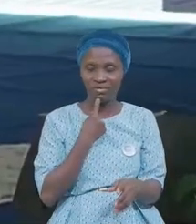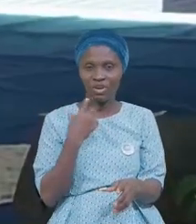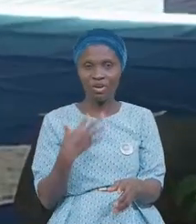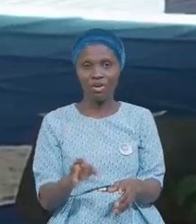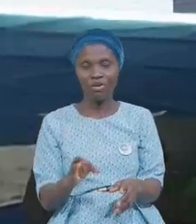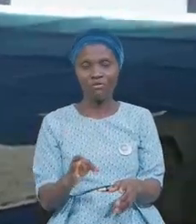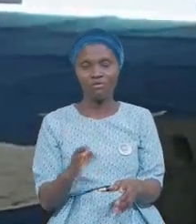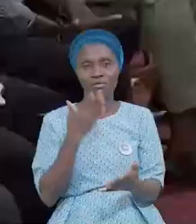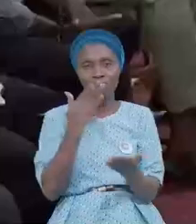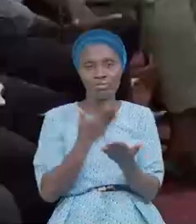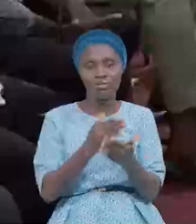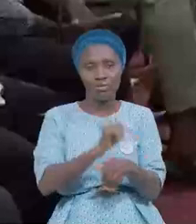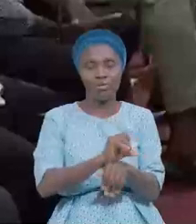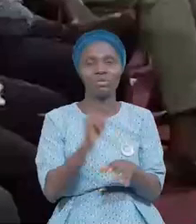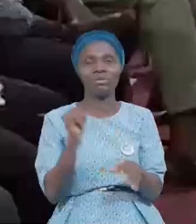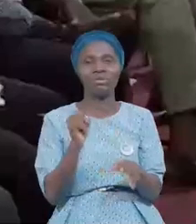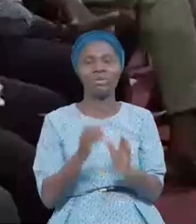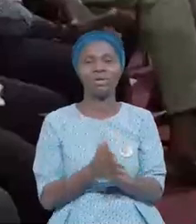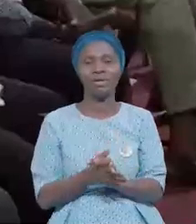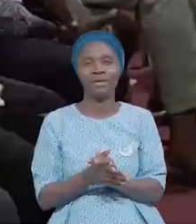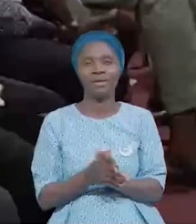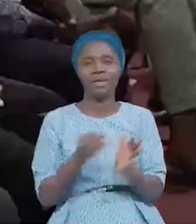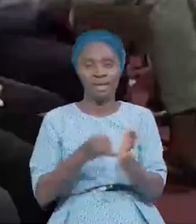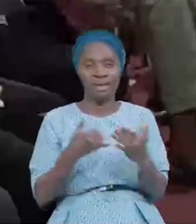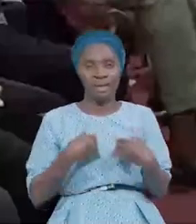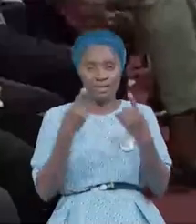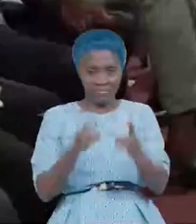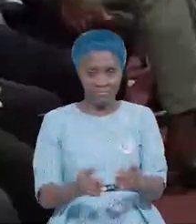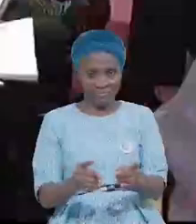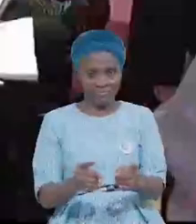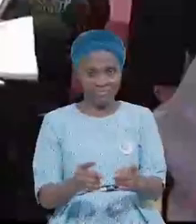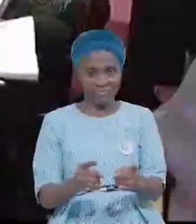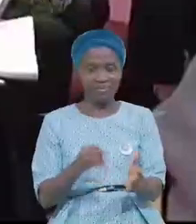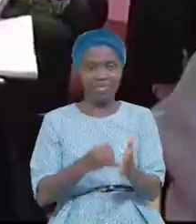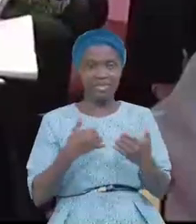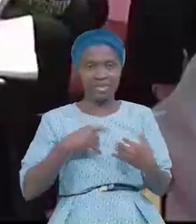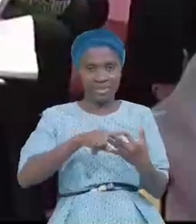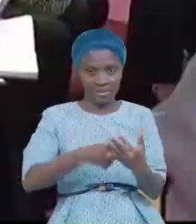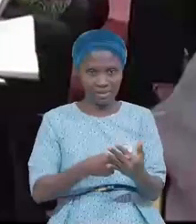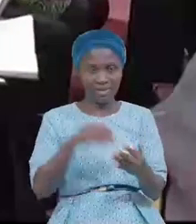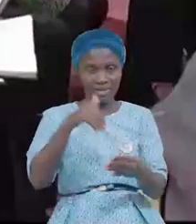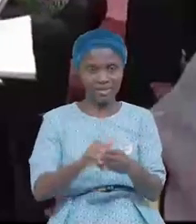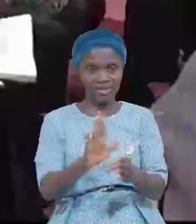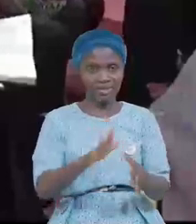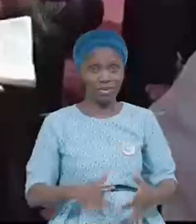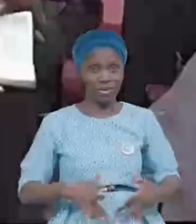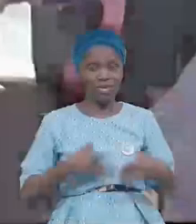bonnes œuvres. Ça a déjà commencé dans ta vie. Le deuxième